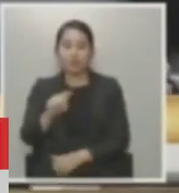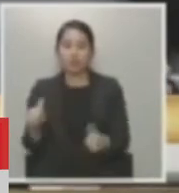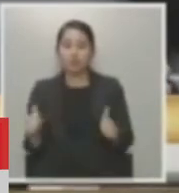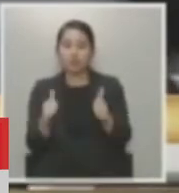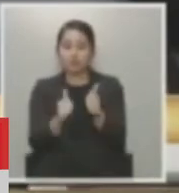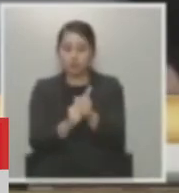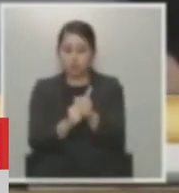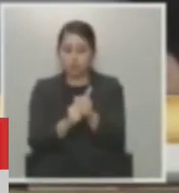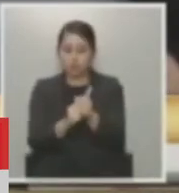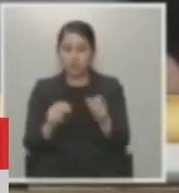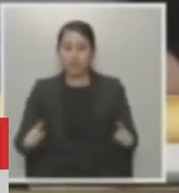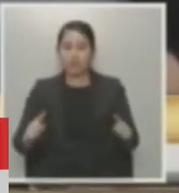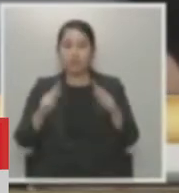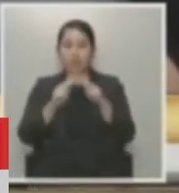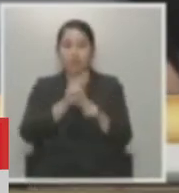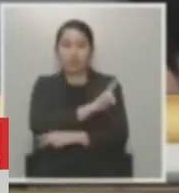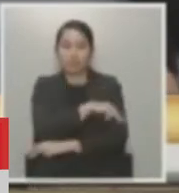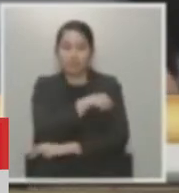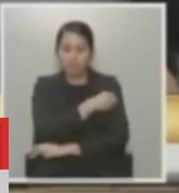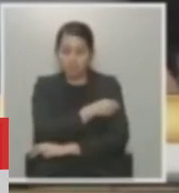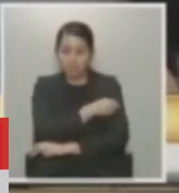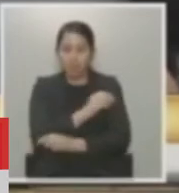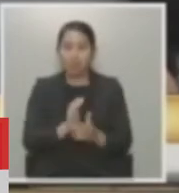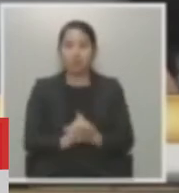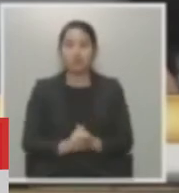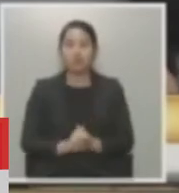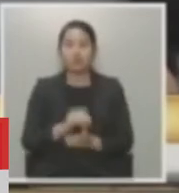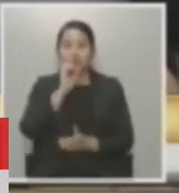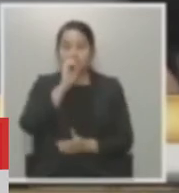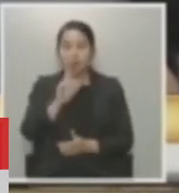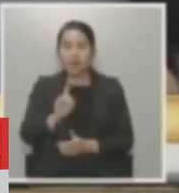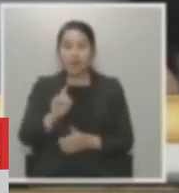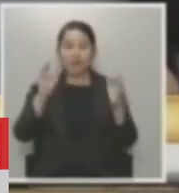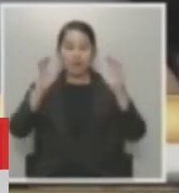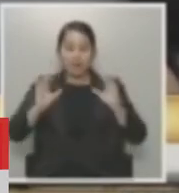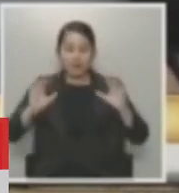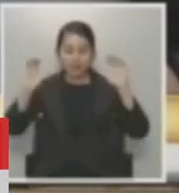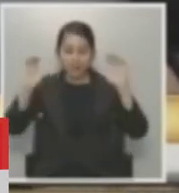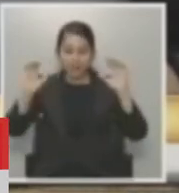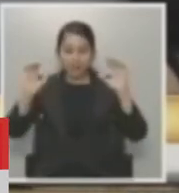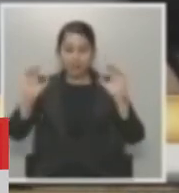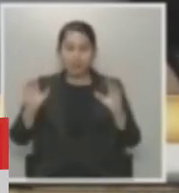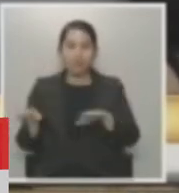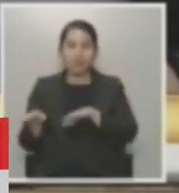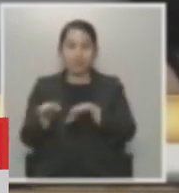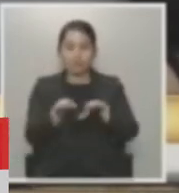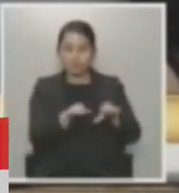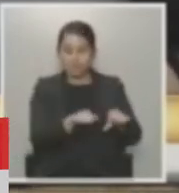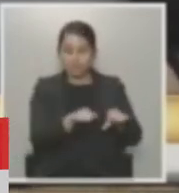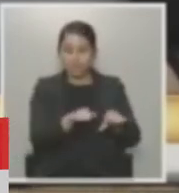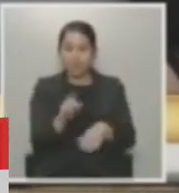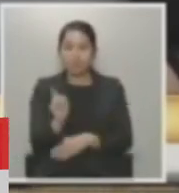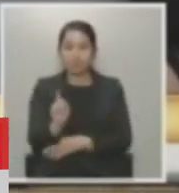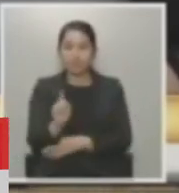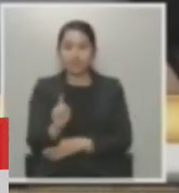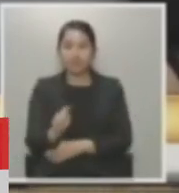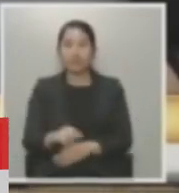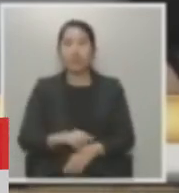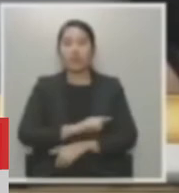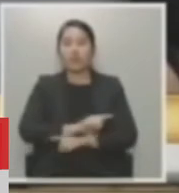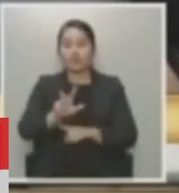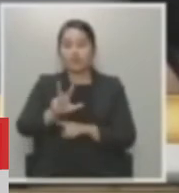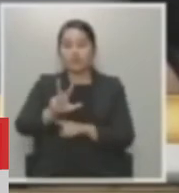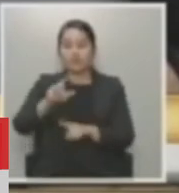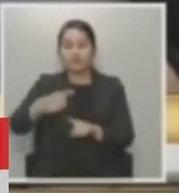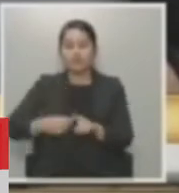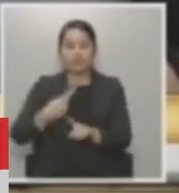านสาธิตปิตุเดชะนะคะขออนุญาตเอ่ยนามท่านบอกว่ารัฐบาลมีการเตรียมการตั้งวอร์รูมตั้งแต่วันที่3มก